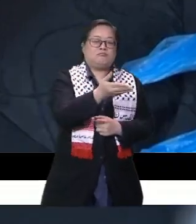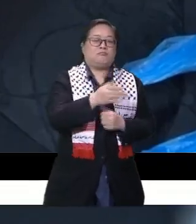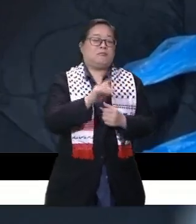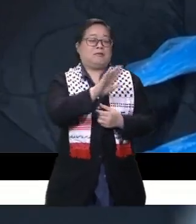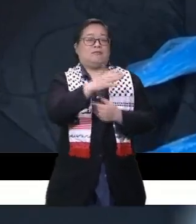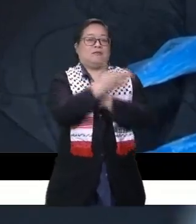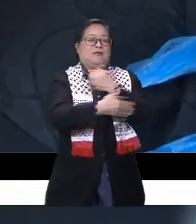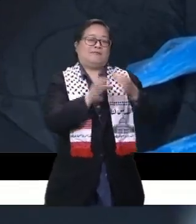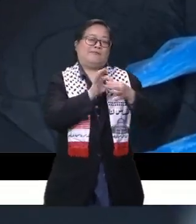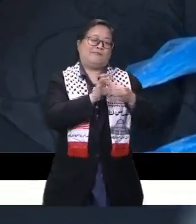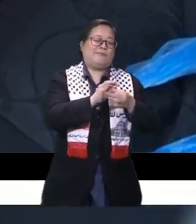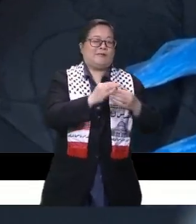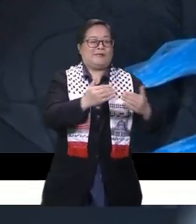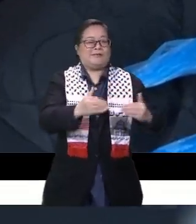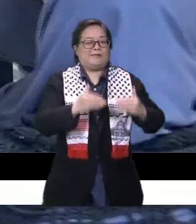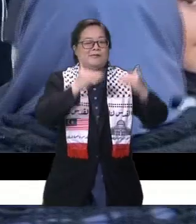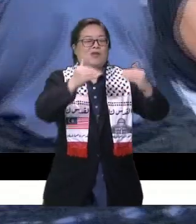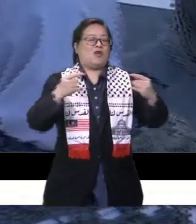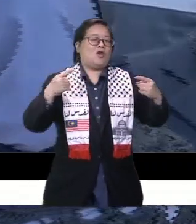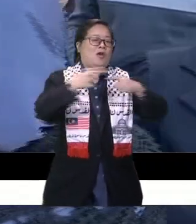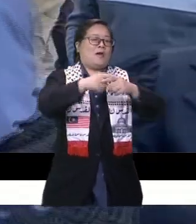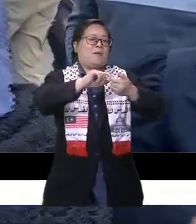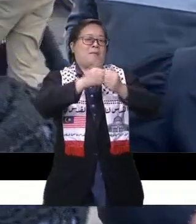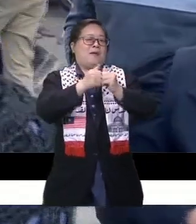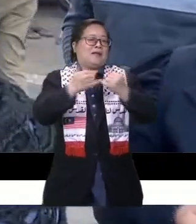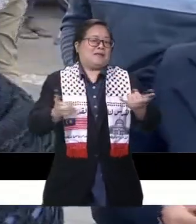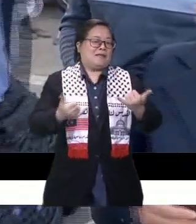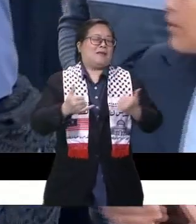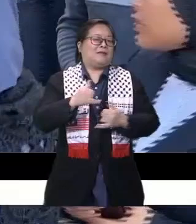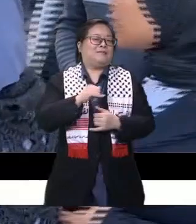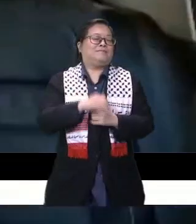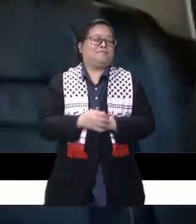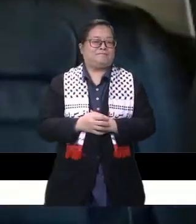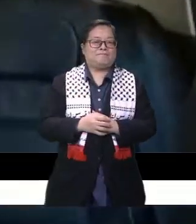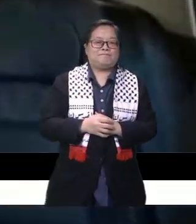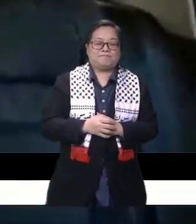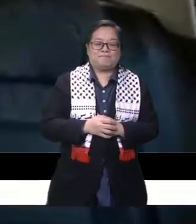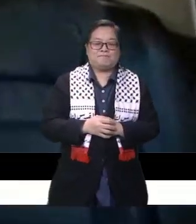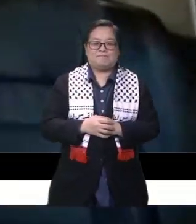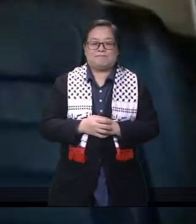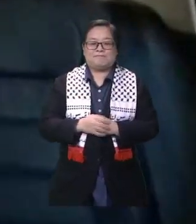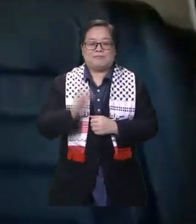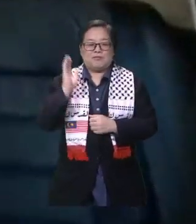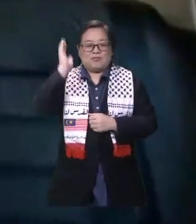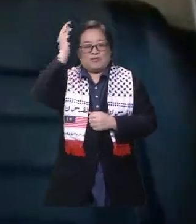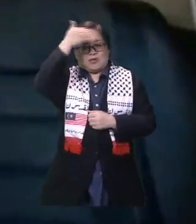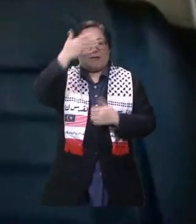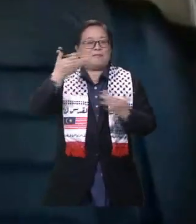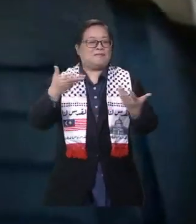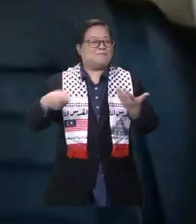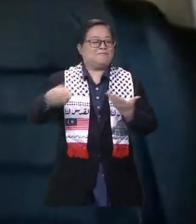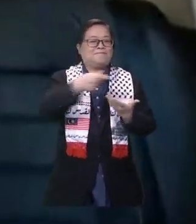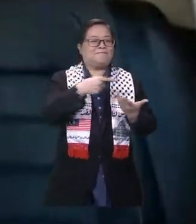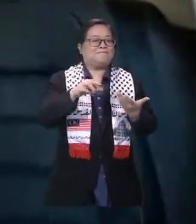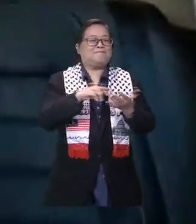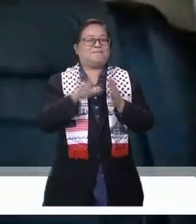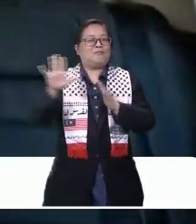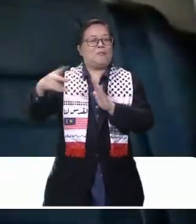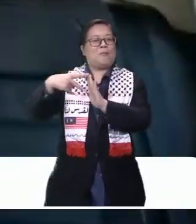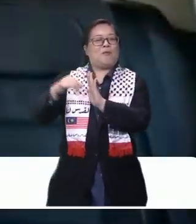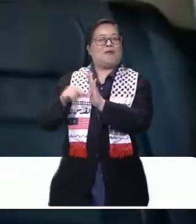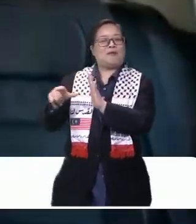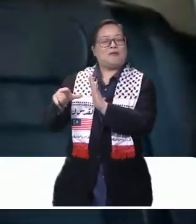sekutunya untuk memperhebatkan lagi konflik yang sedang berlaku di Timur tengahum dapat menarik perhatian dalam polisi beliau yang